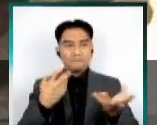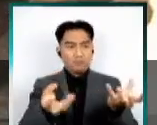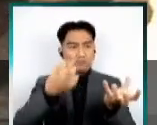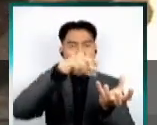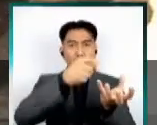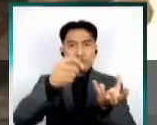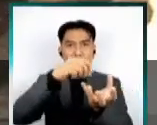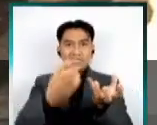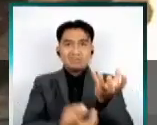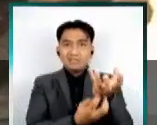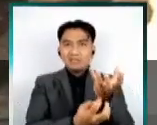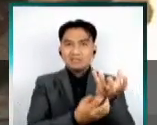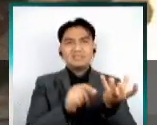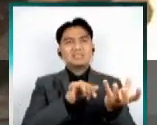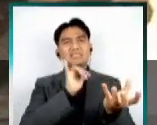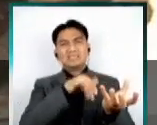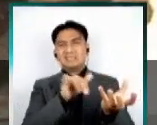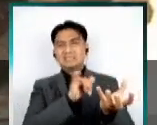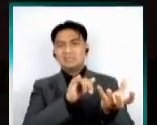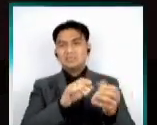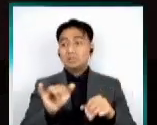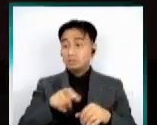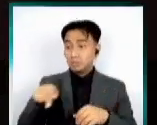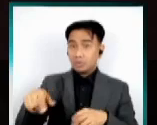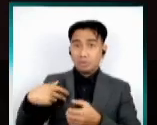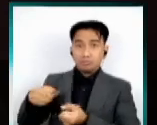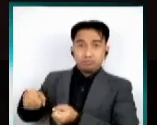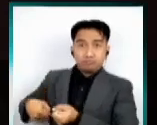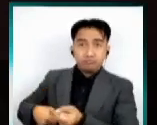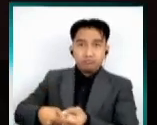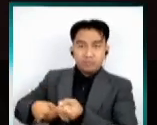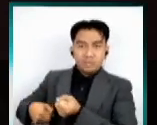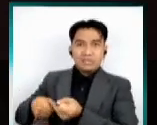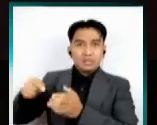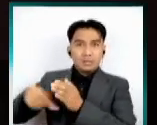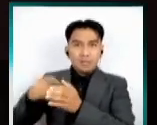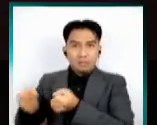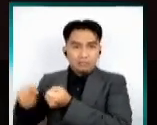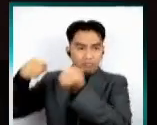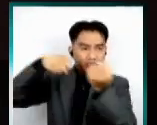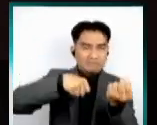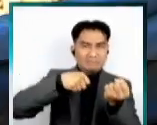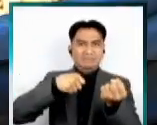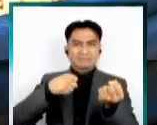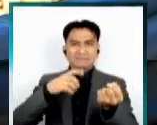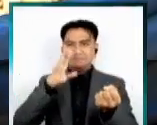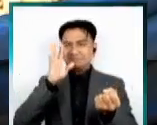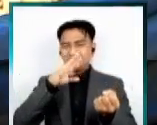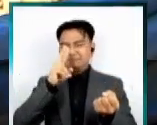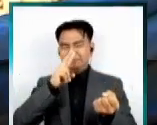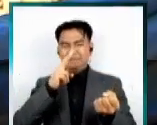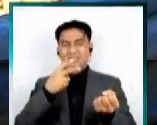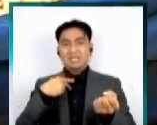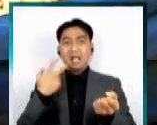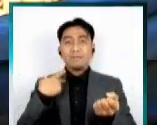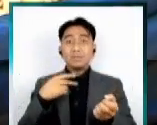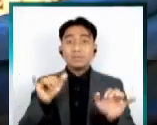ang panlinis ng tiles, nasasawsaw pa raw kung minsan dito. Nako, may namataan pang ipis na